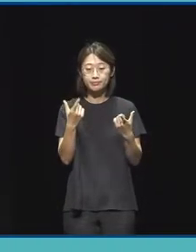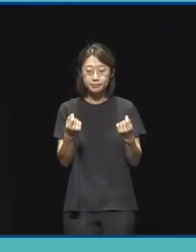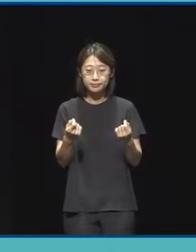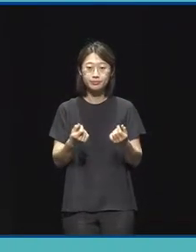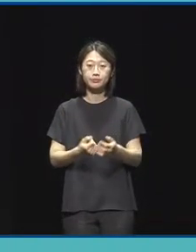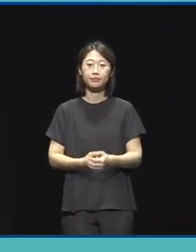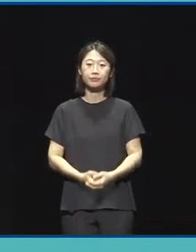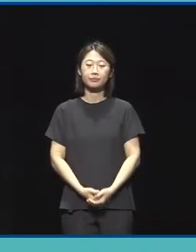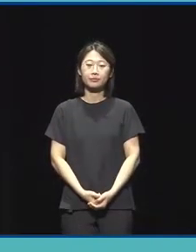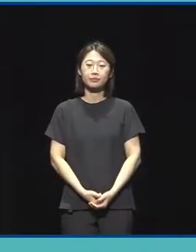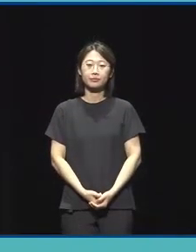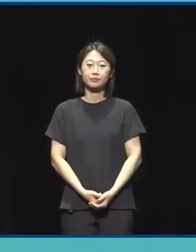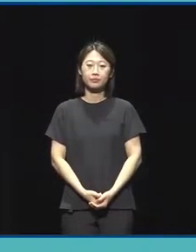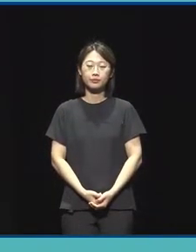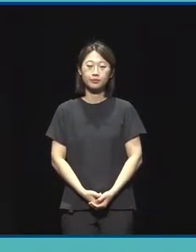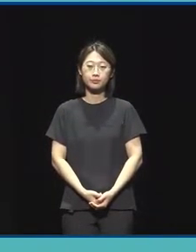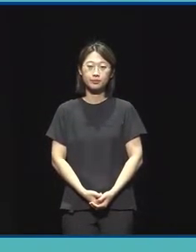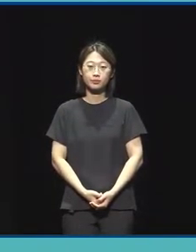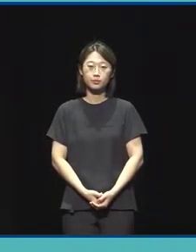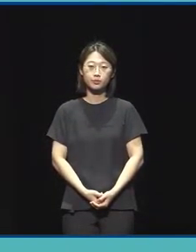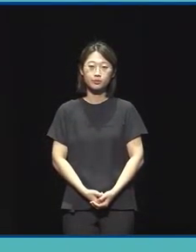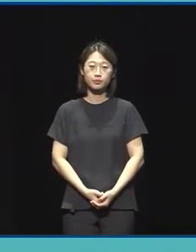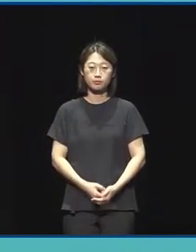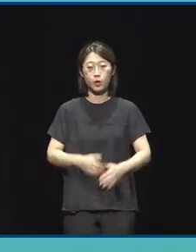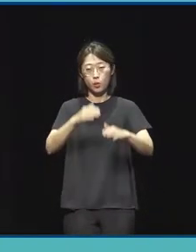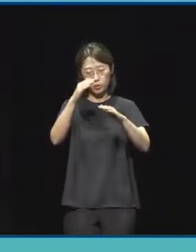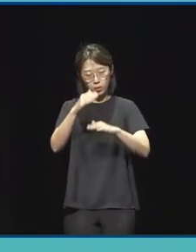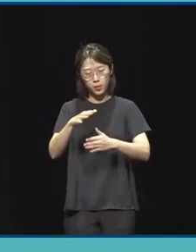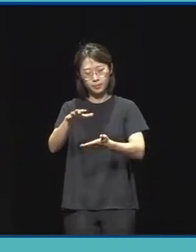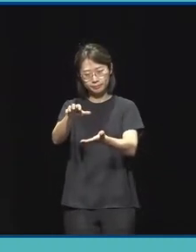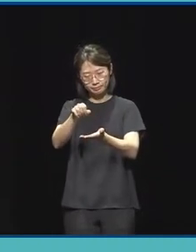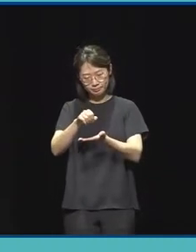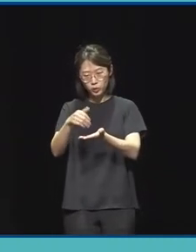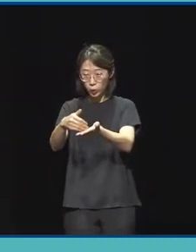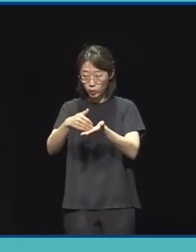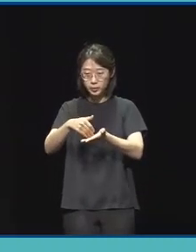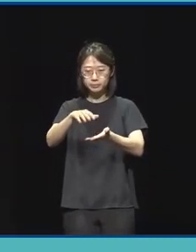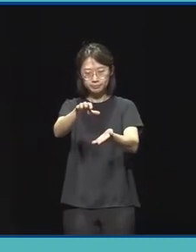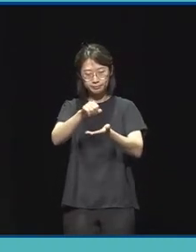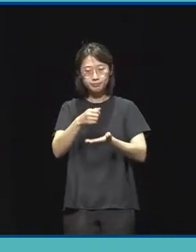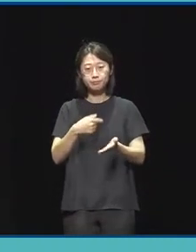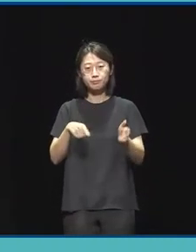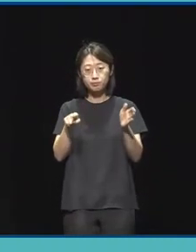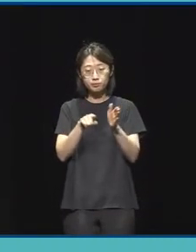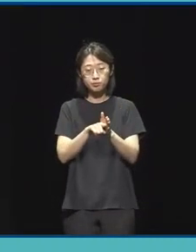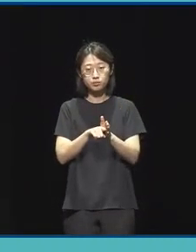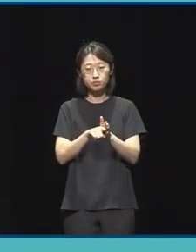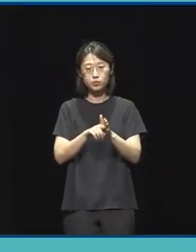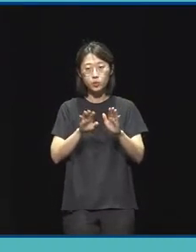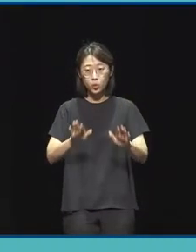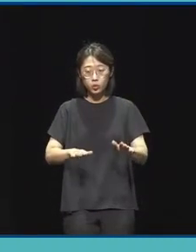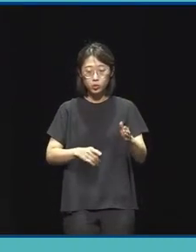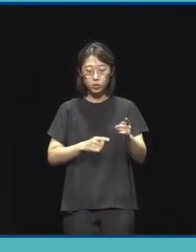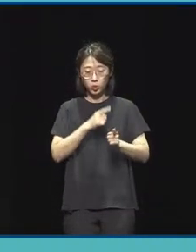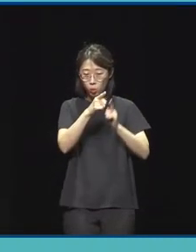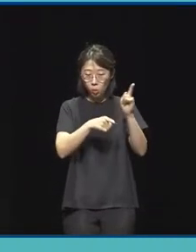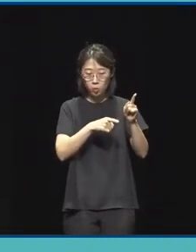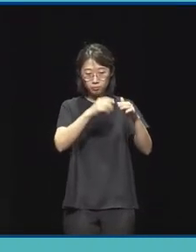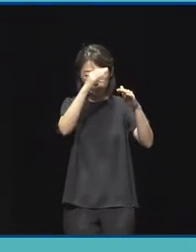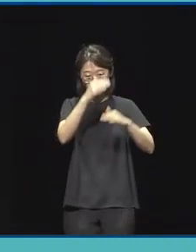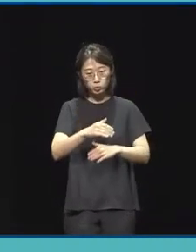것으로 생각됩니다 이러한 수요를 반영하기 위해서 오늘 설명드리는 공무원 내용을 들으시고